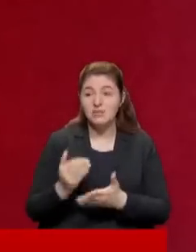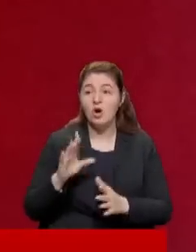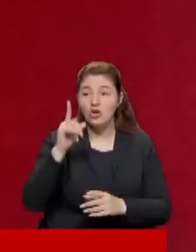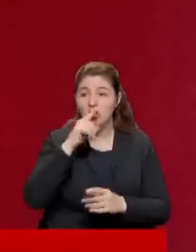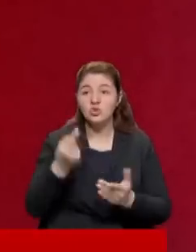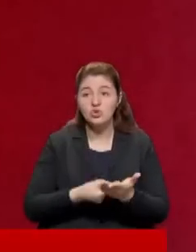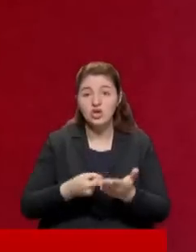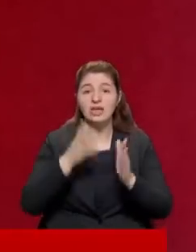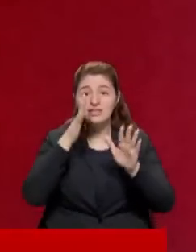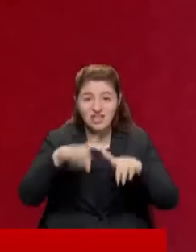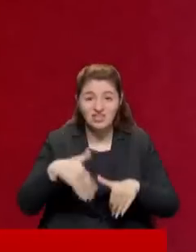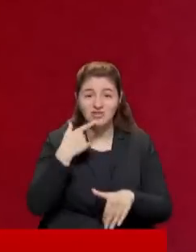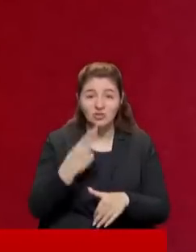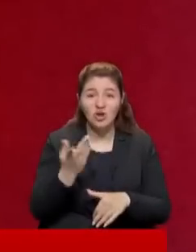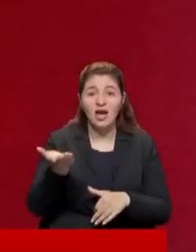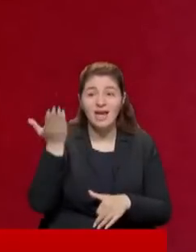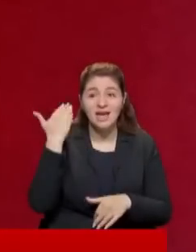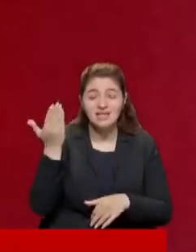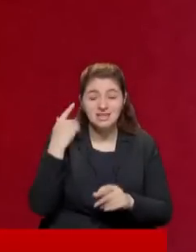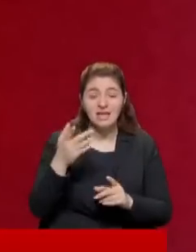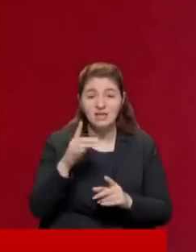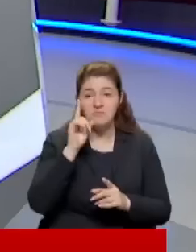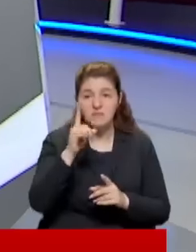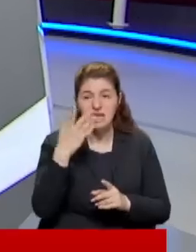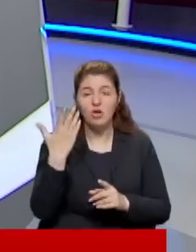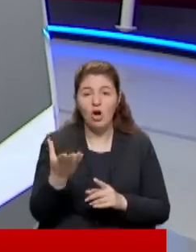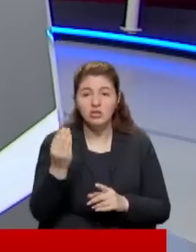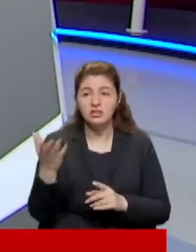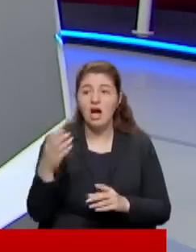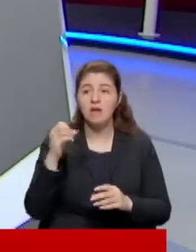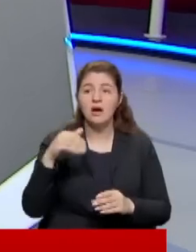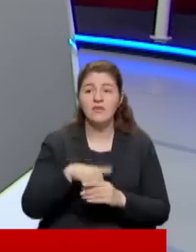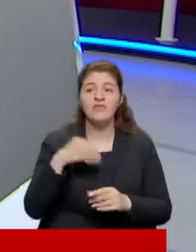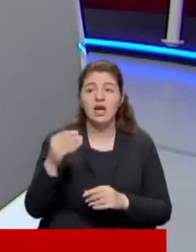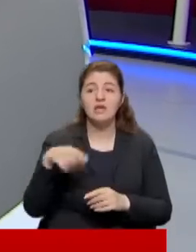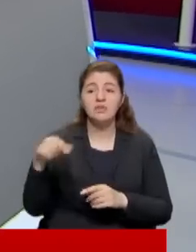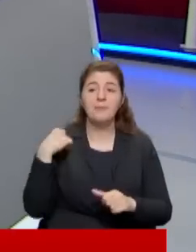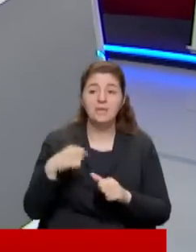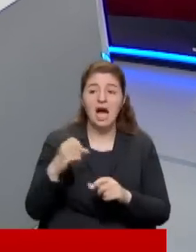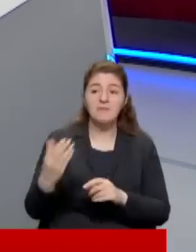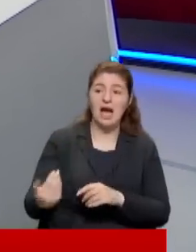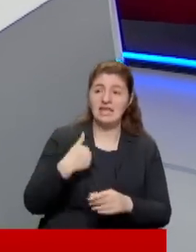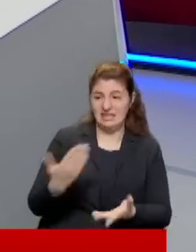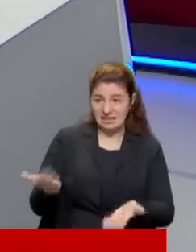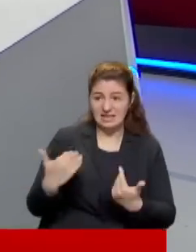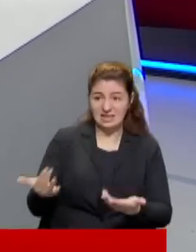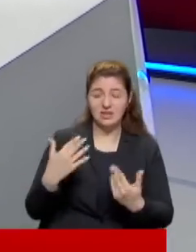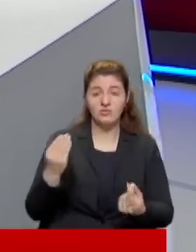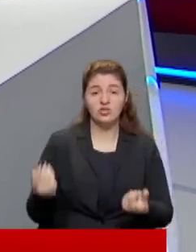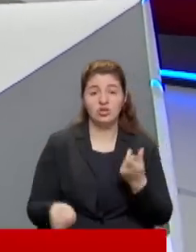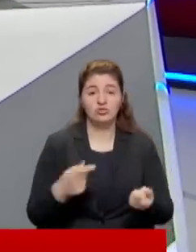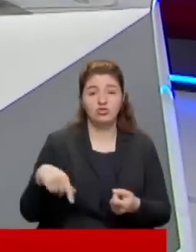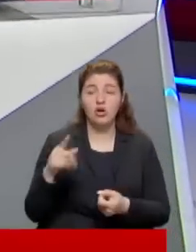Kur'an seccade diyor. Eskiden bir kez de olsa AK Parti'ye oy vermiş seçmenin yeniden AK Parti'ye geri gelmesini